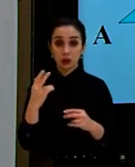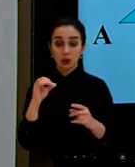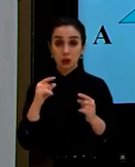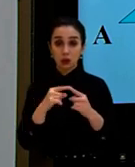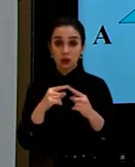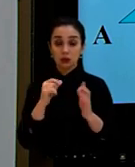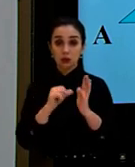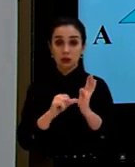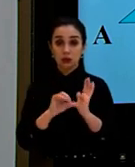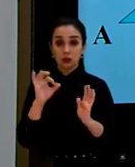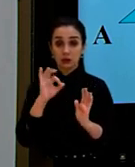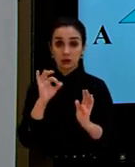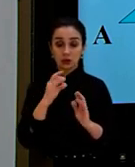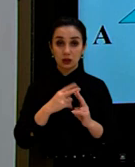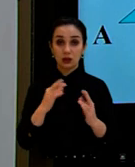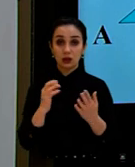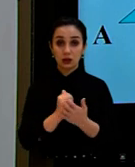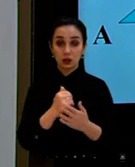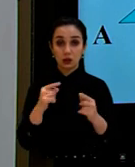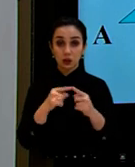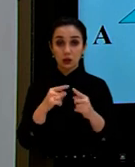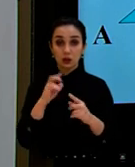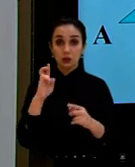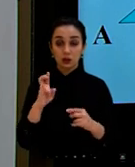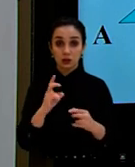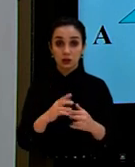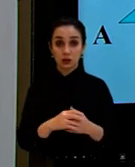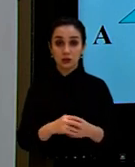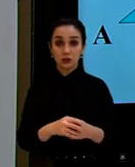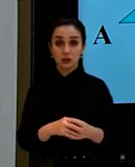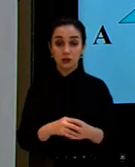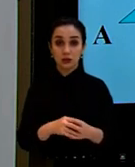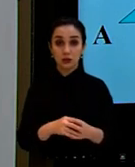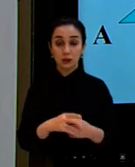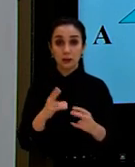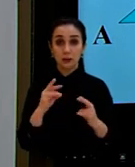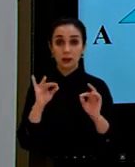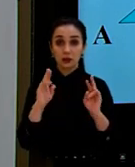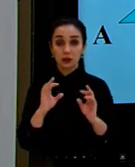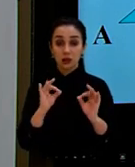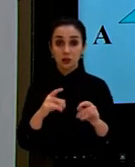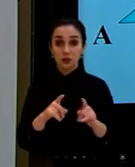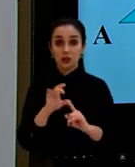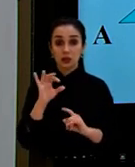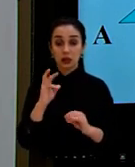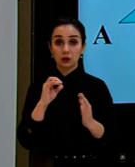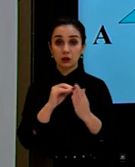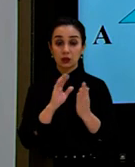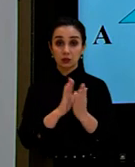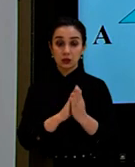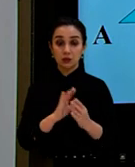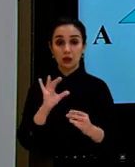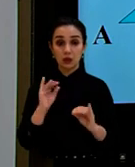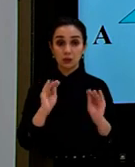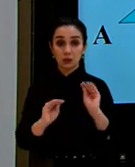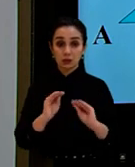А 60 градусов. Найти угол B. По теореме синусов записываем